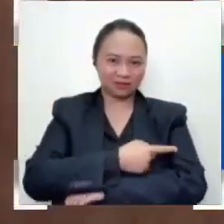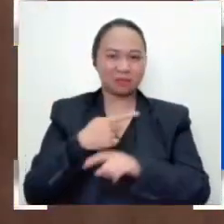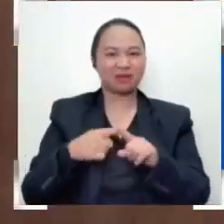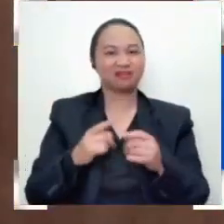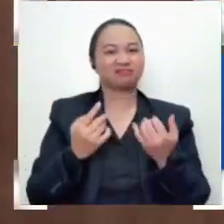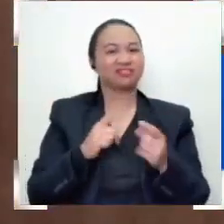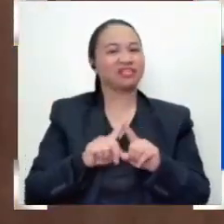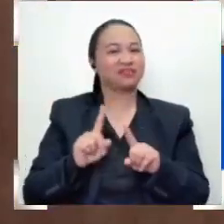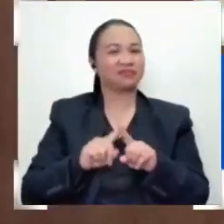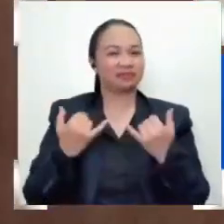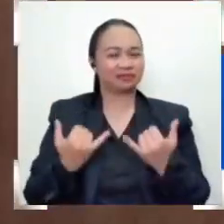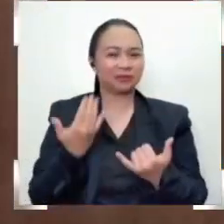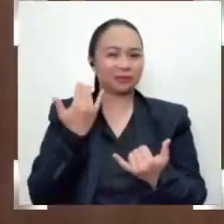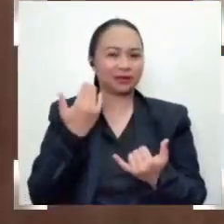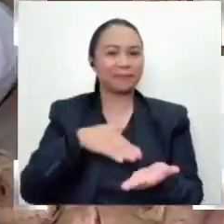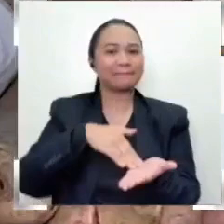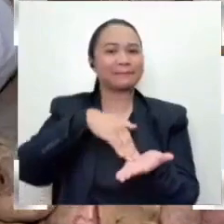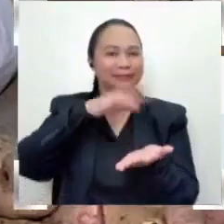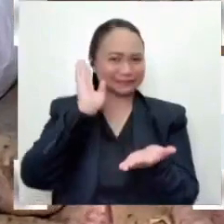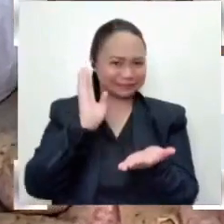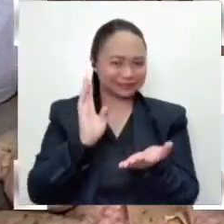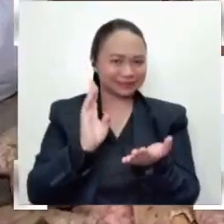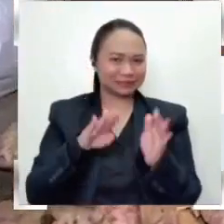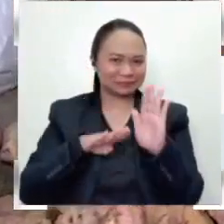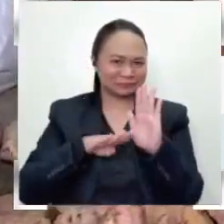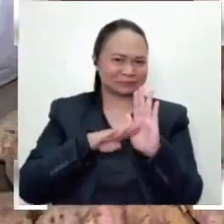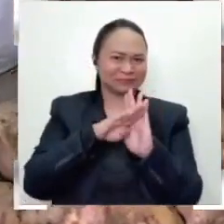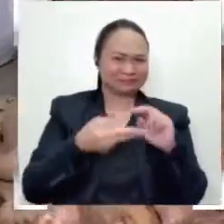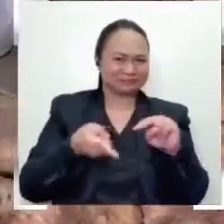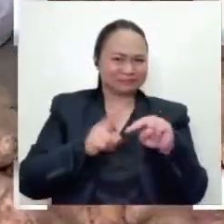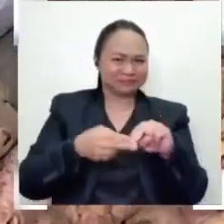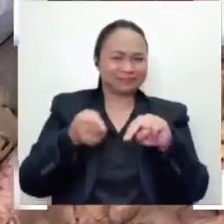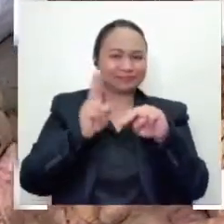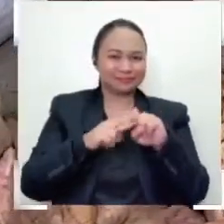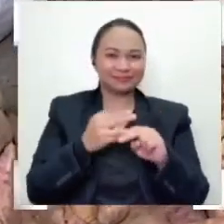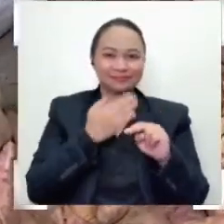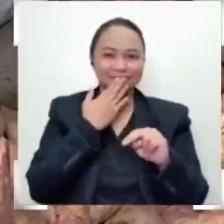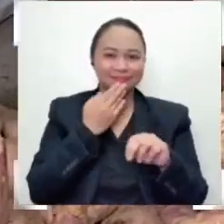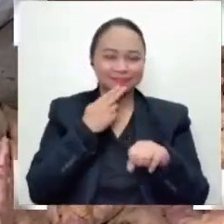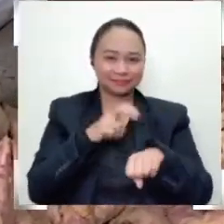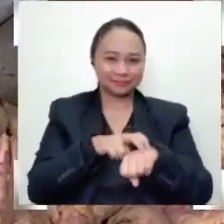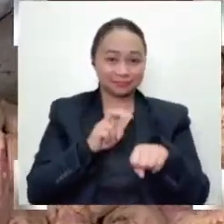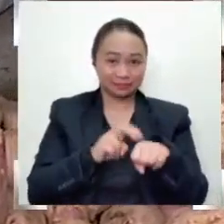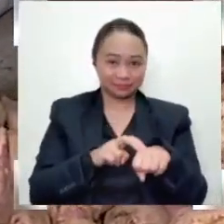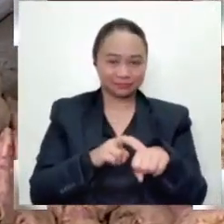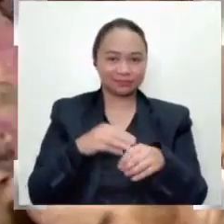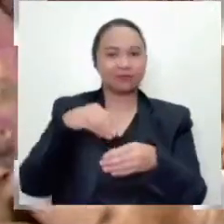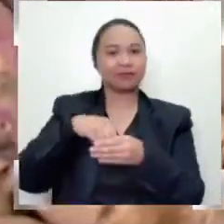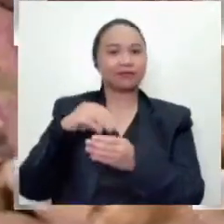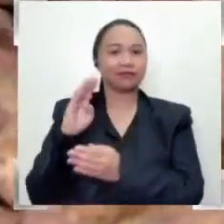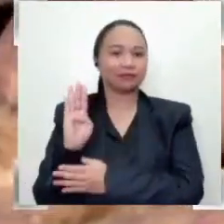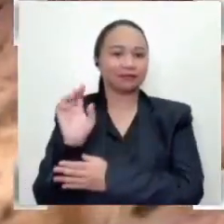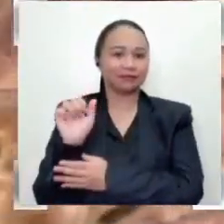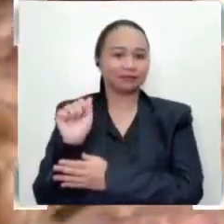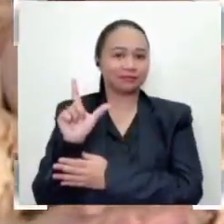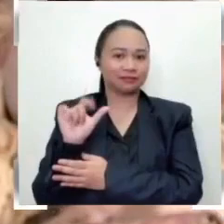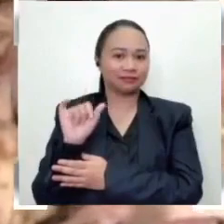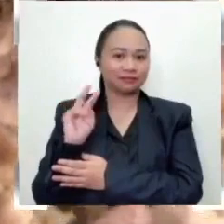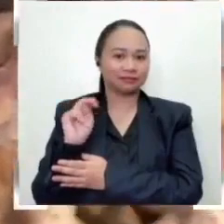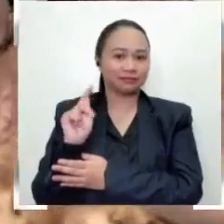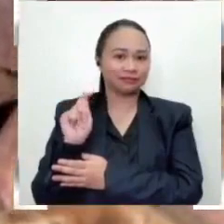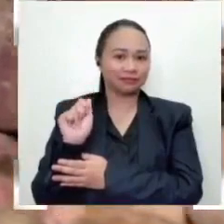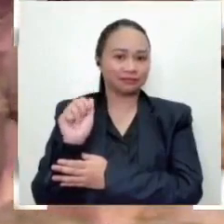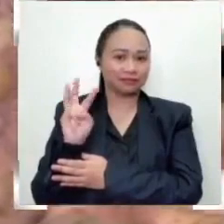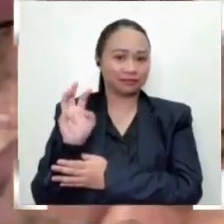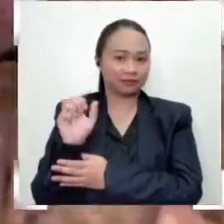kaya sakto lang po yung binibili namin. Sa isang tindahan ng kamote sa Balintawak Market, 45 pesos na ngayon. Ang kada kilo ng kamoteng